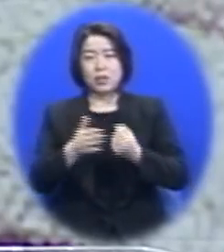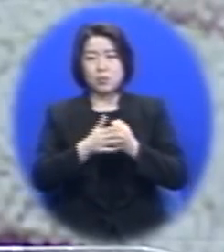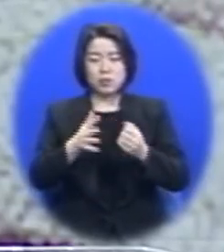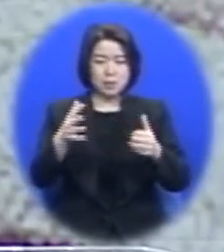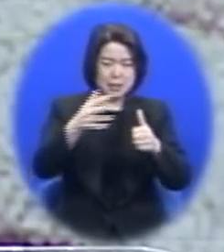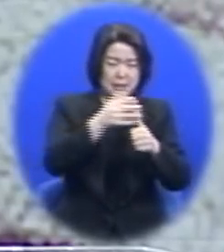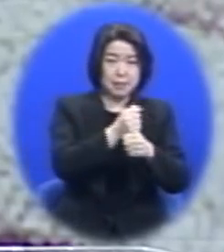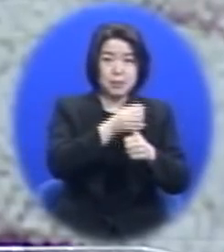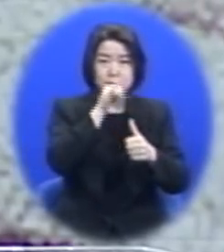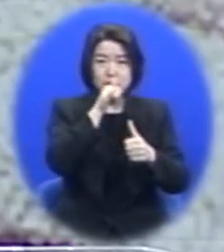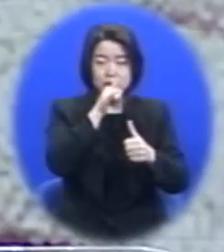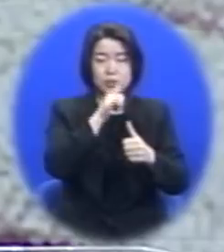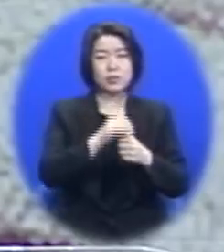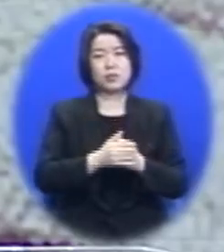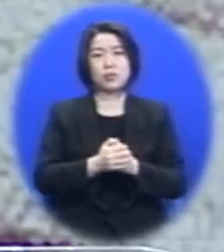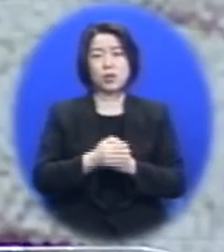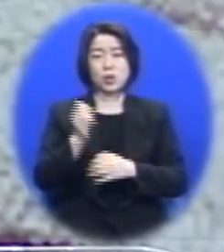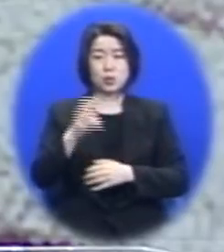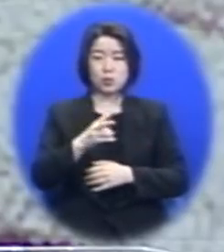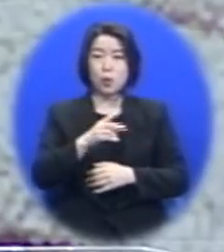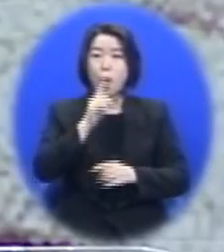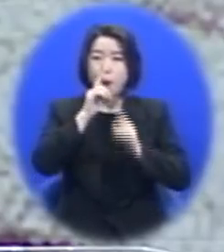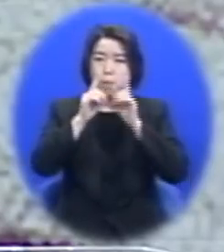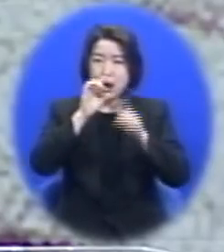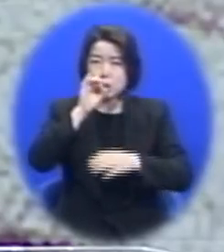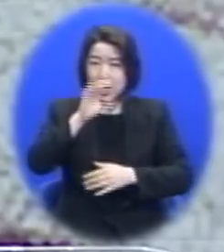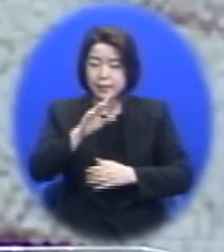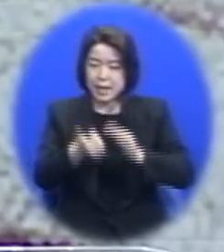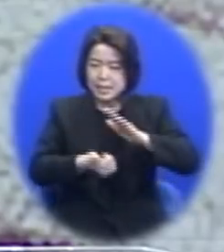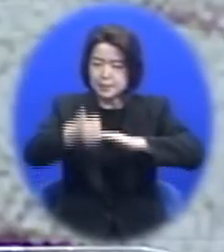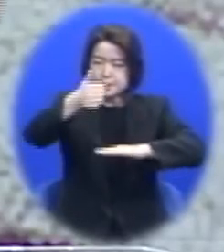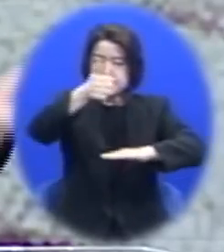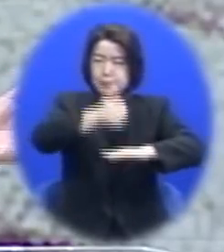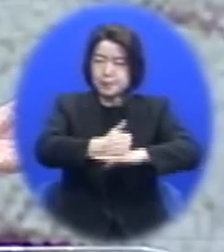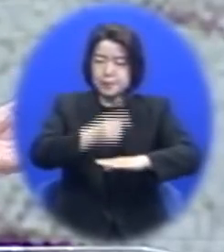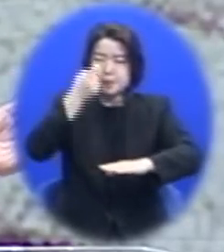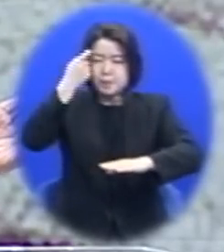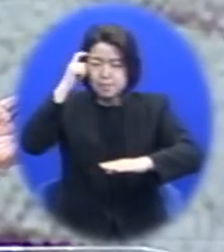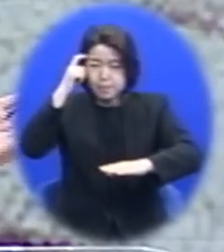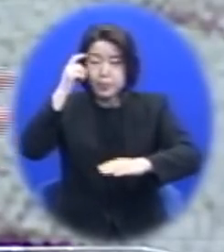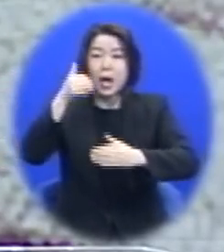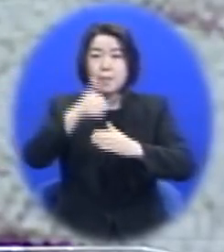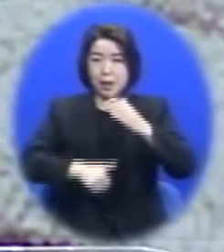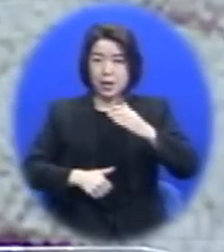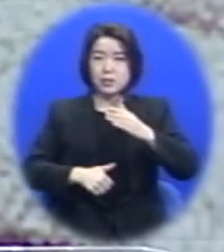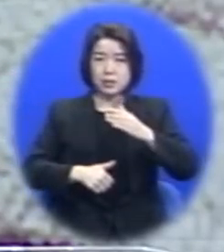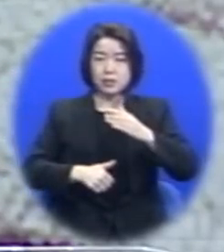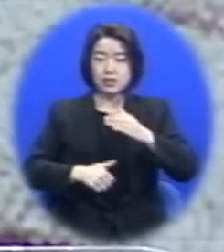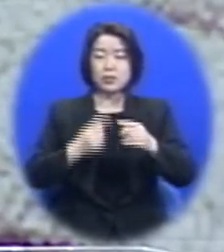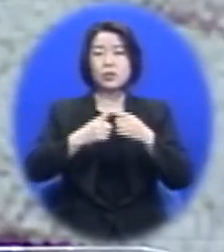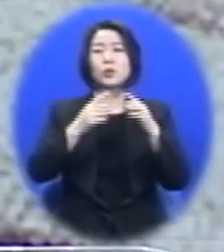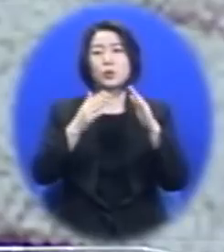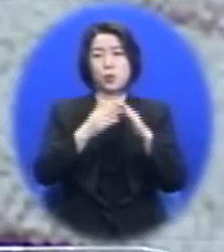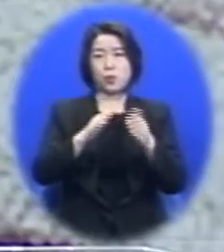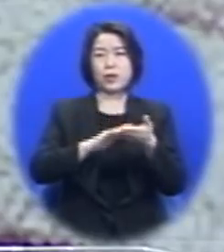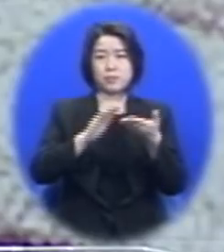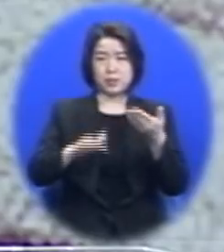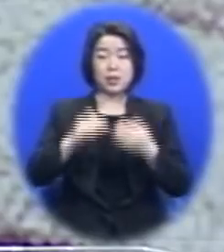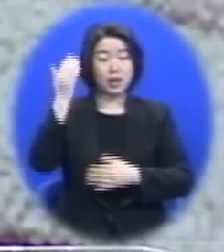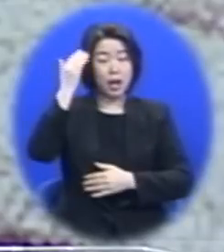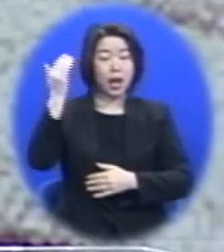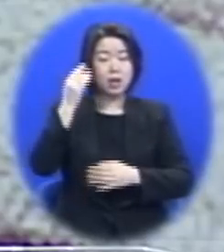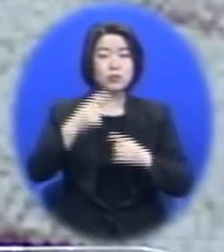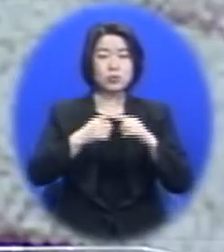그리고 말도 안되는 성공 주의에 빠졌던 그런 교회입니다 한국교회